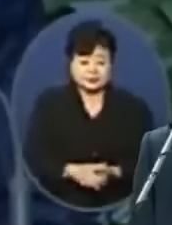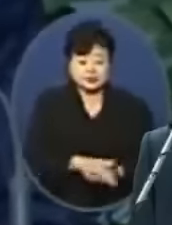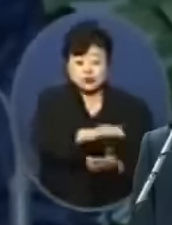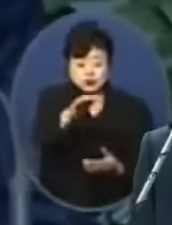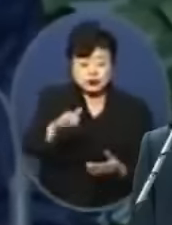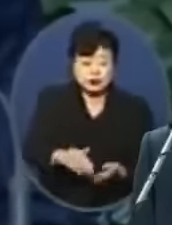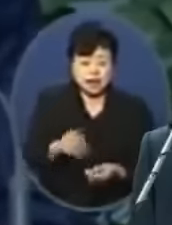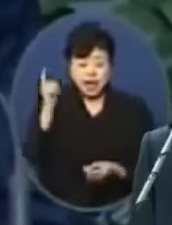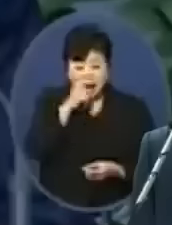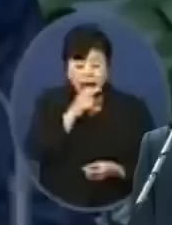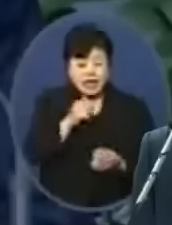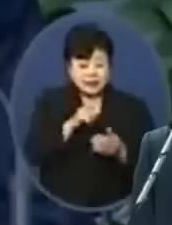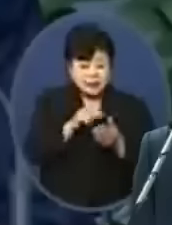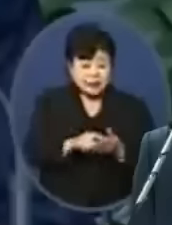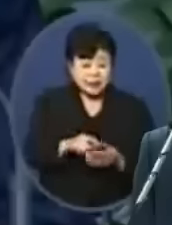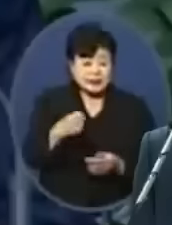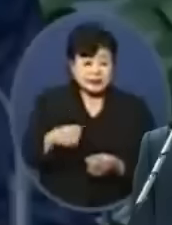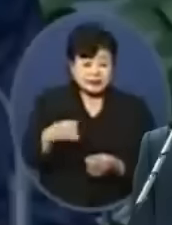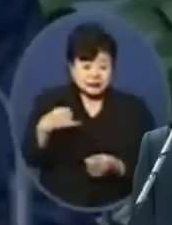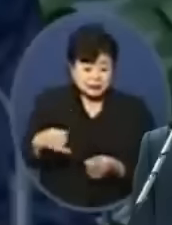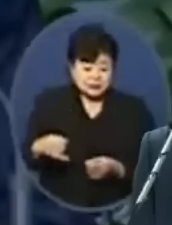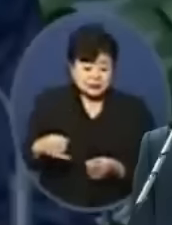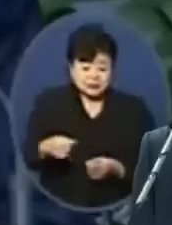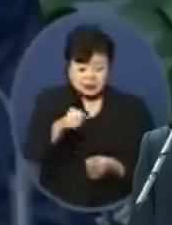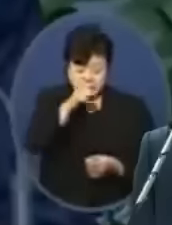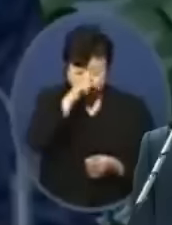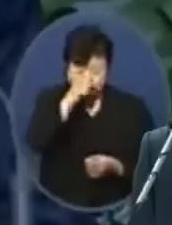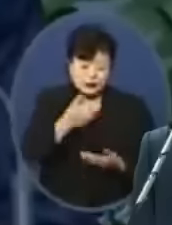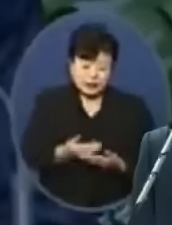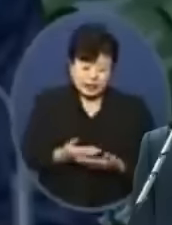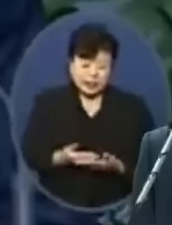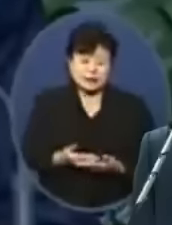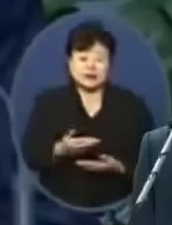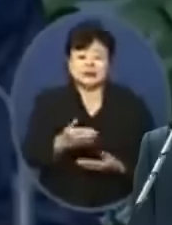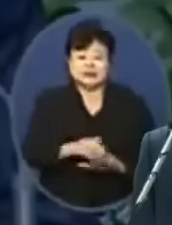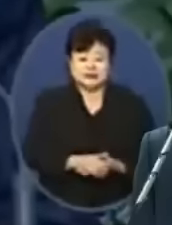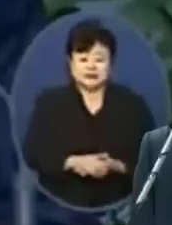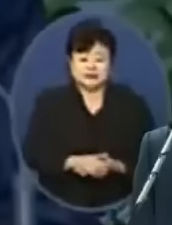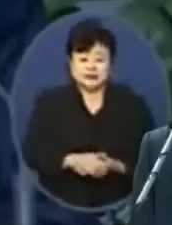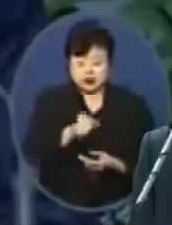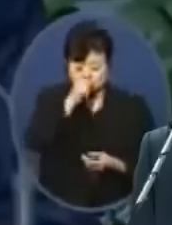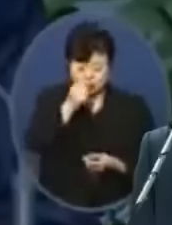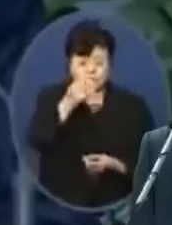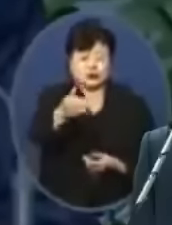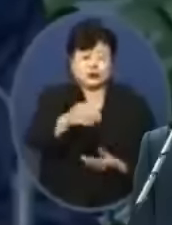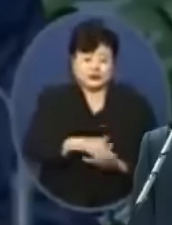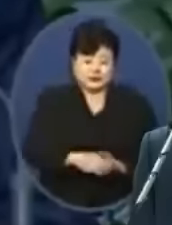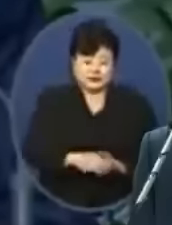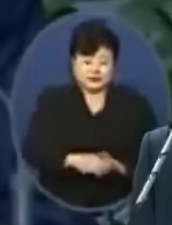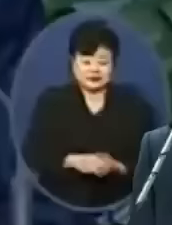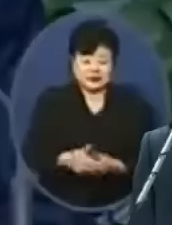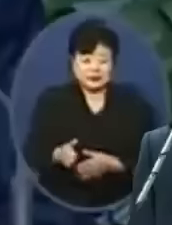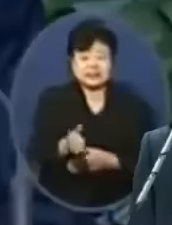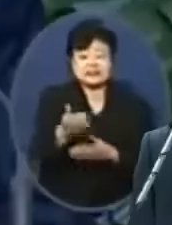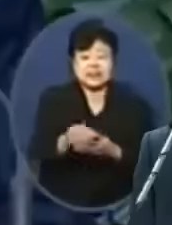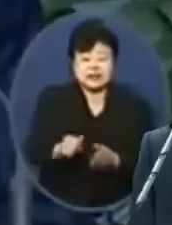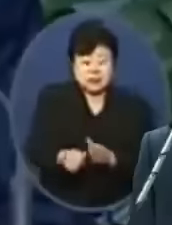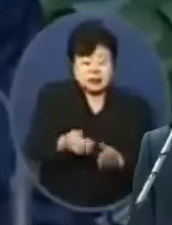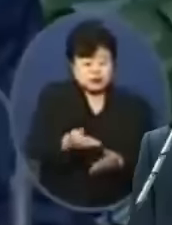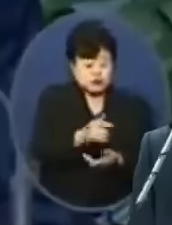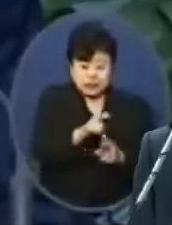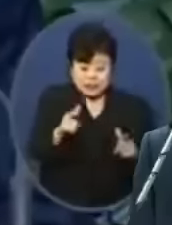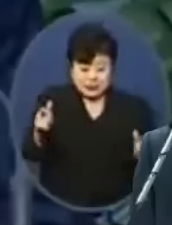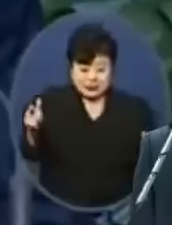우리가 악할지라도 자식들이 좋은 것 달라고 구하면 좋은 것 주지 생선 달라는데 뱀